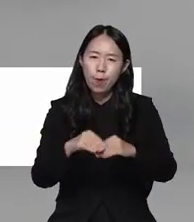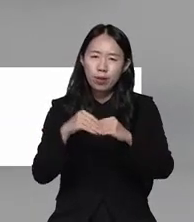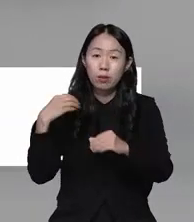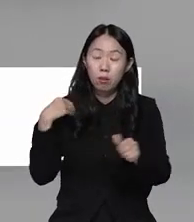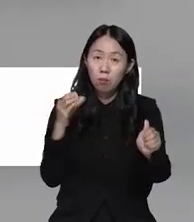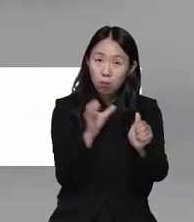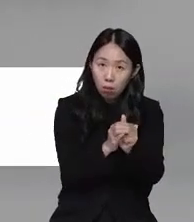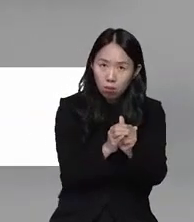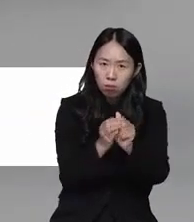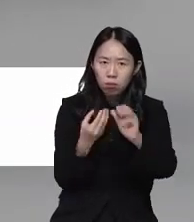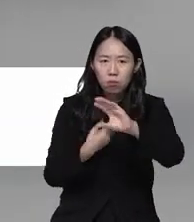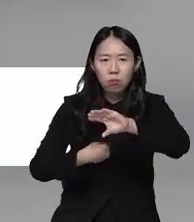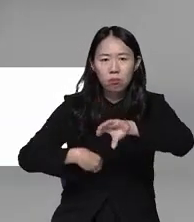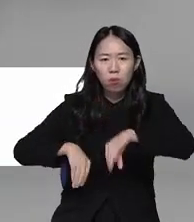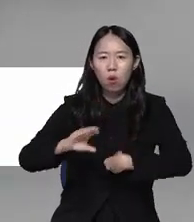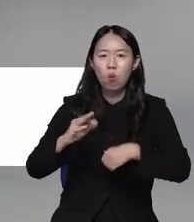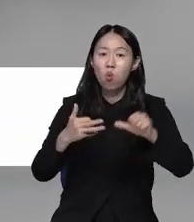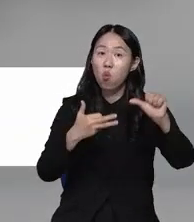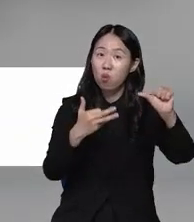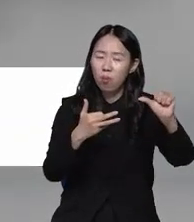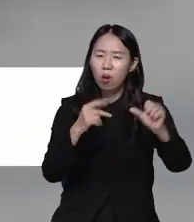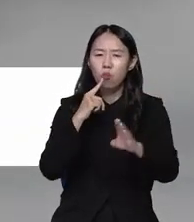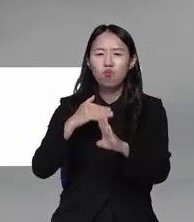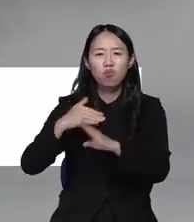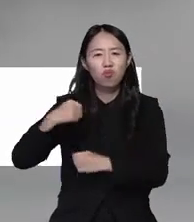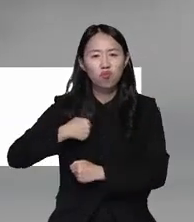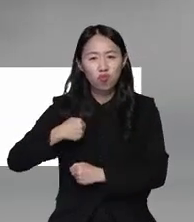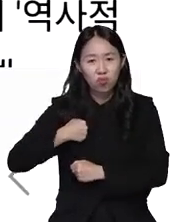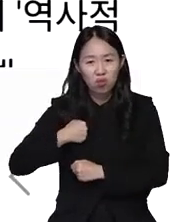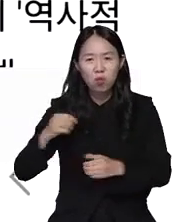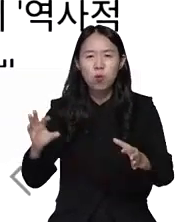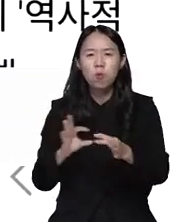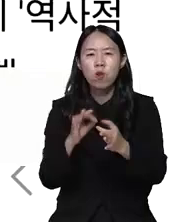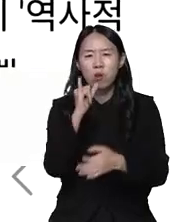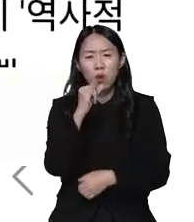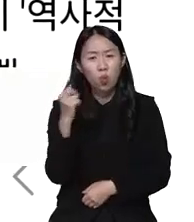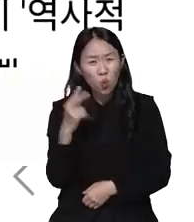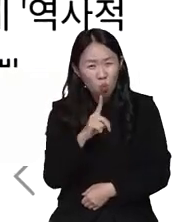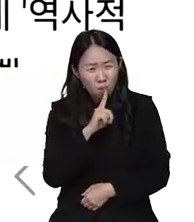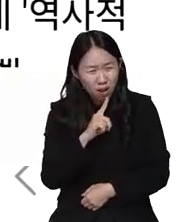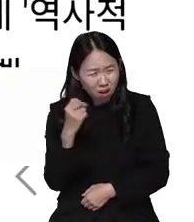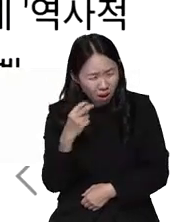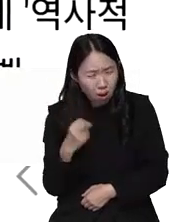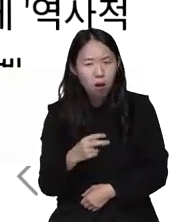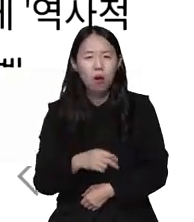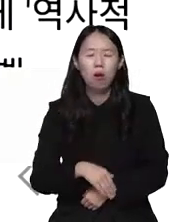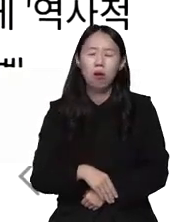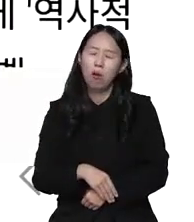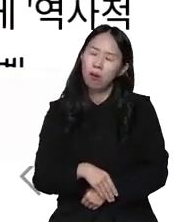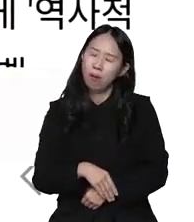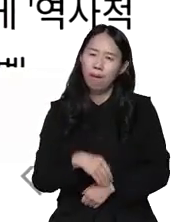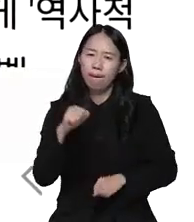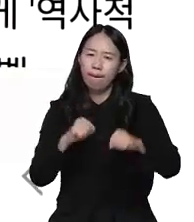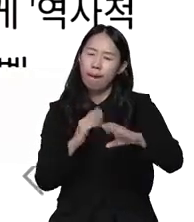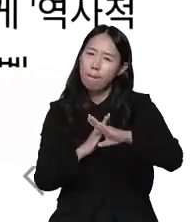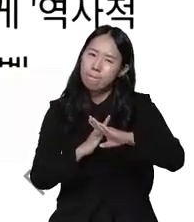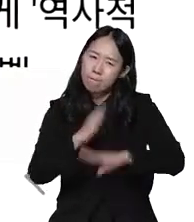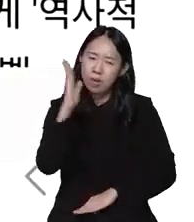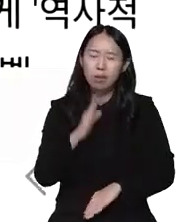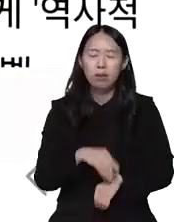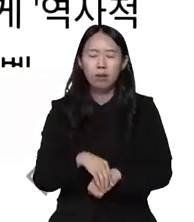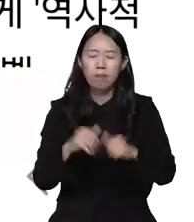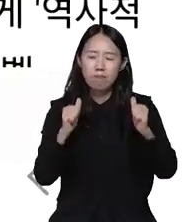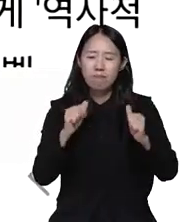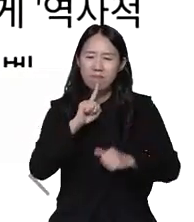맡겨주었더니 오히려 5.18에 북한이 개입했다고 그렇게 또 망언을 일삼고 있습니다. 도를 넘었기 때문에 이제 법적 대응밖에